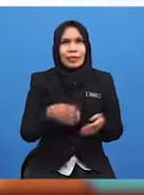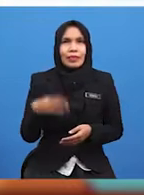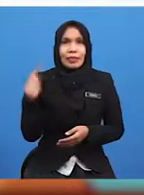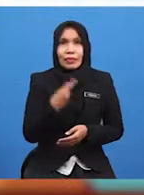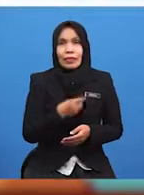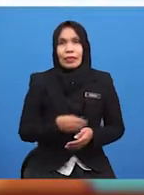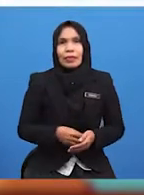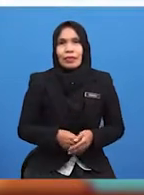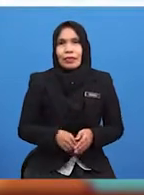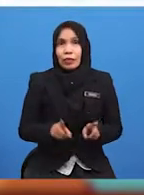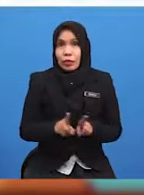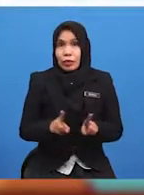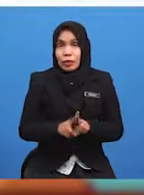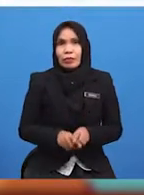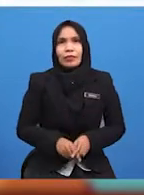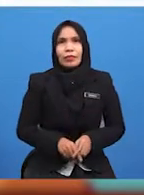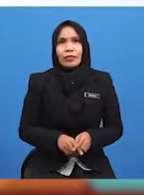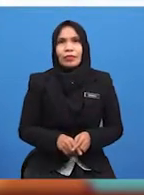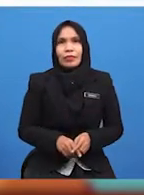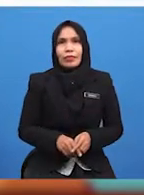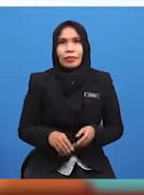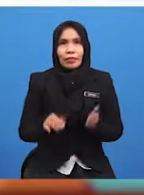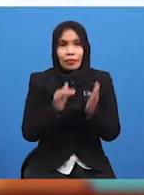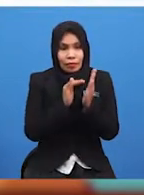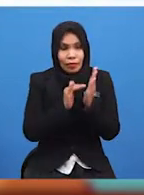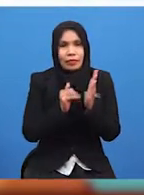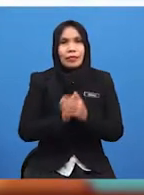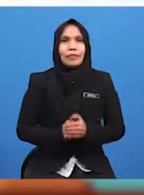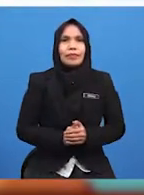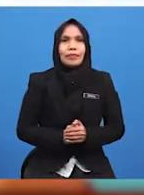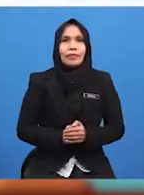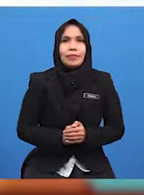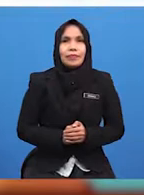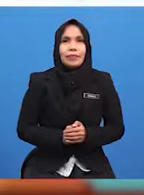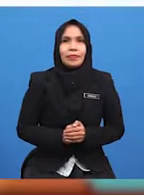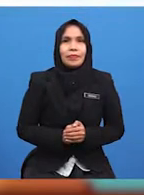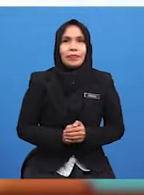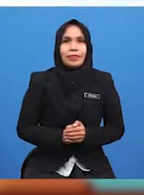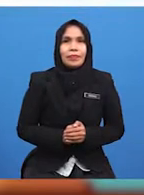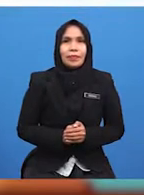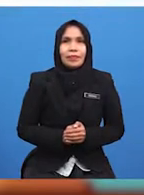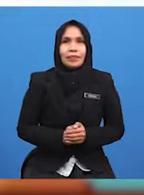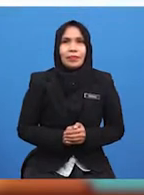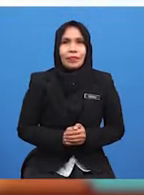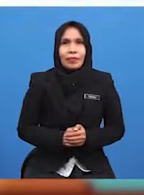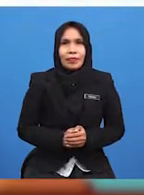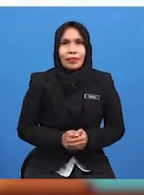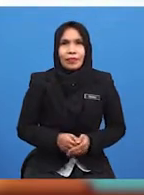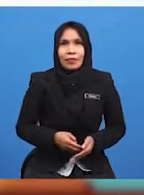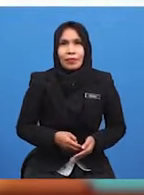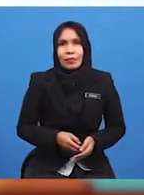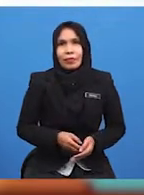peristiwa yang berlaku di Selangor hingga membuka peluang kepada British melakukan madu plastik tersebut pagi